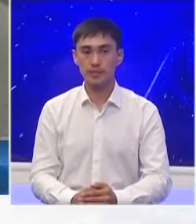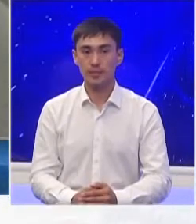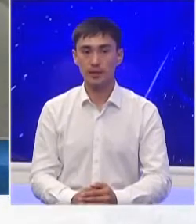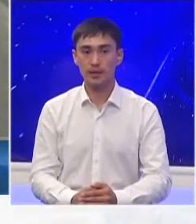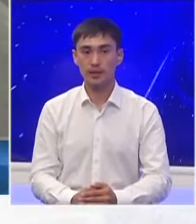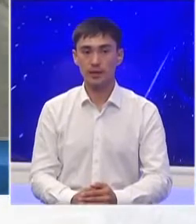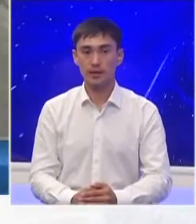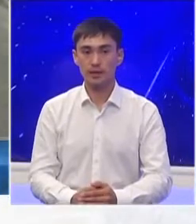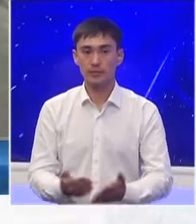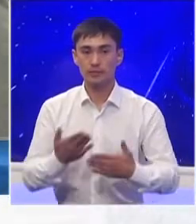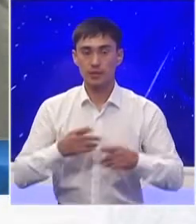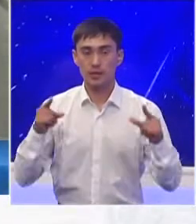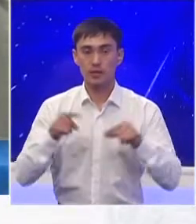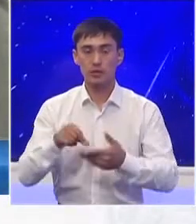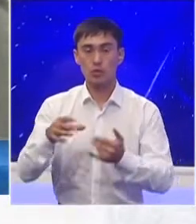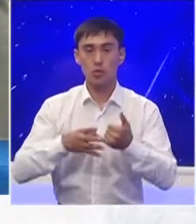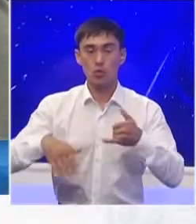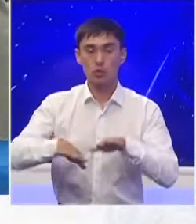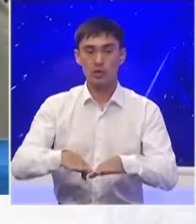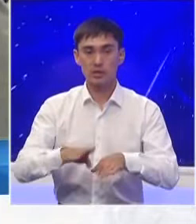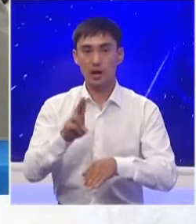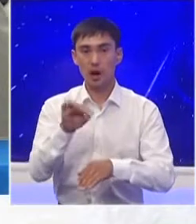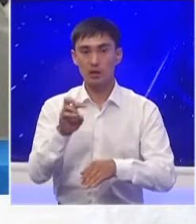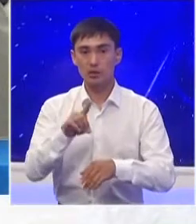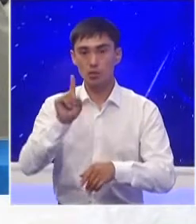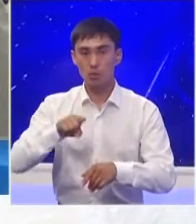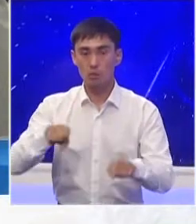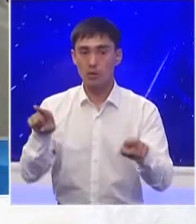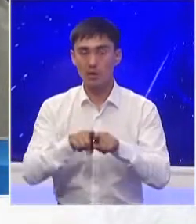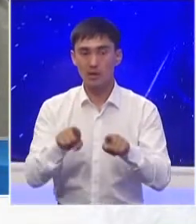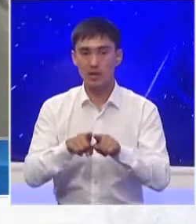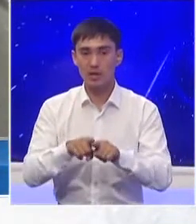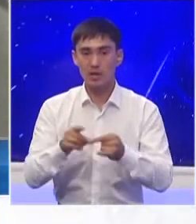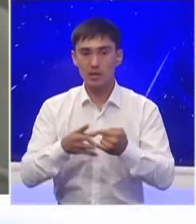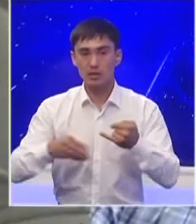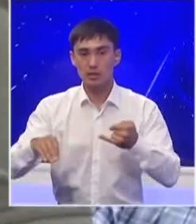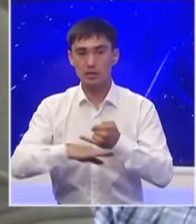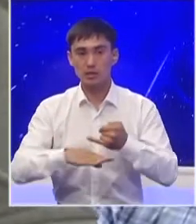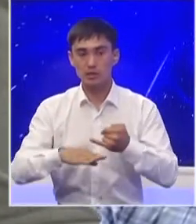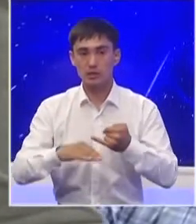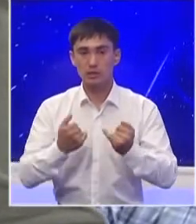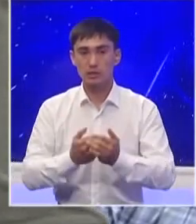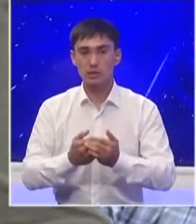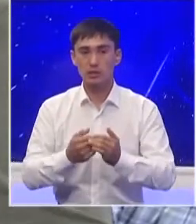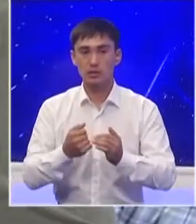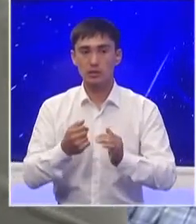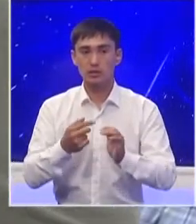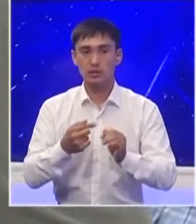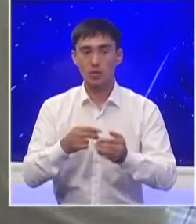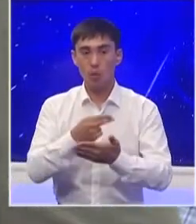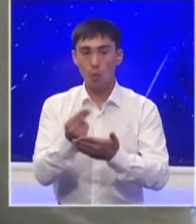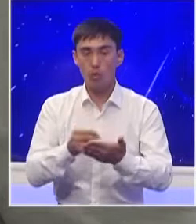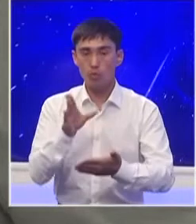куәлігін алдым. Жер учаскесін кадастрлық нөмірі мынандай, қайтарамын. Жер үлесі құқығы жөніндегі куәлік 83-те қол қойып